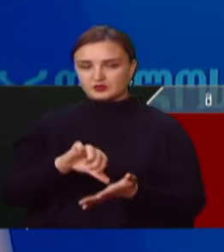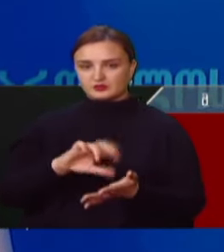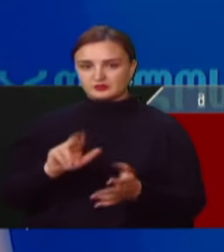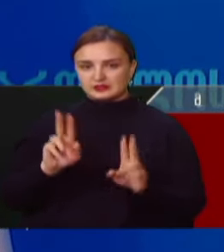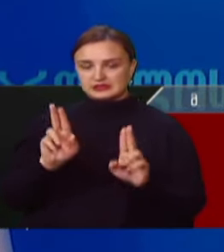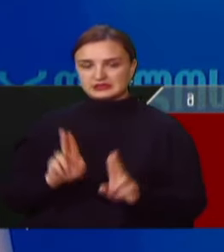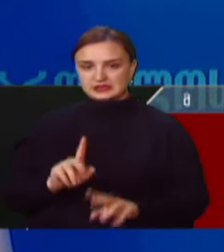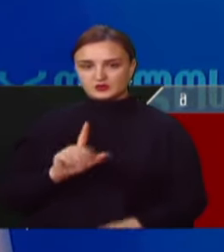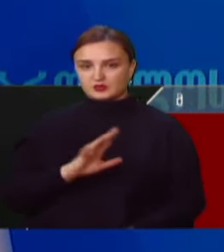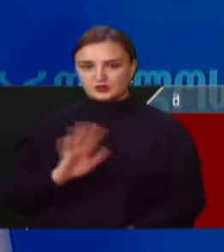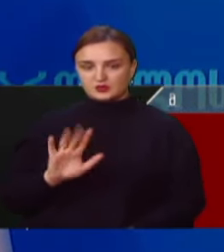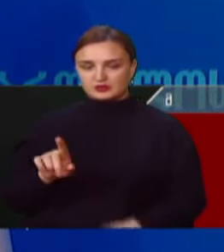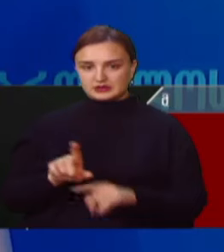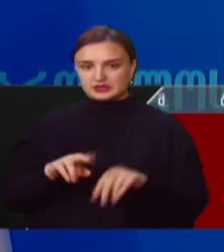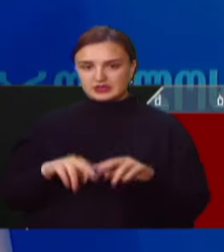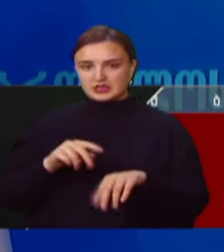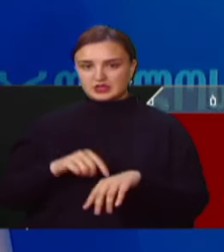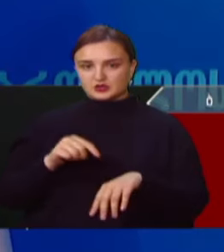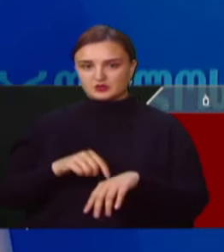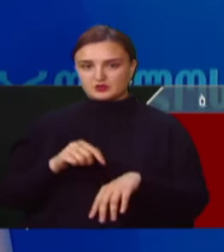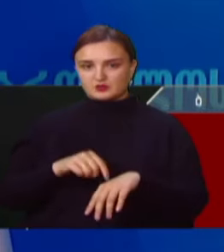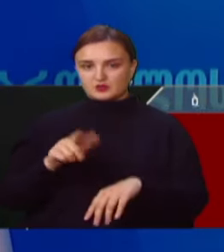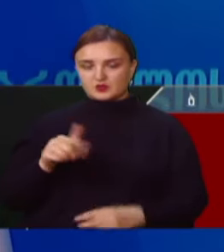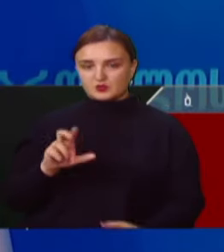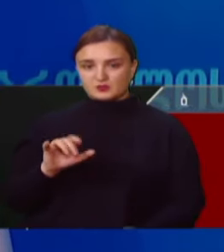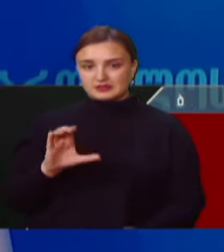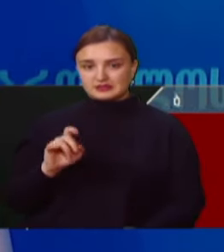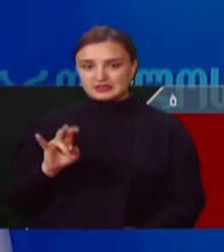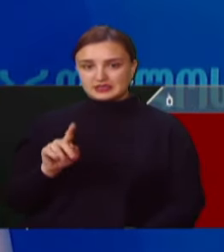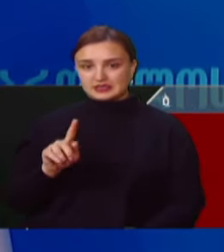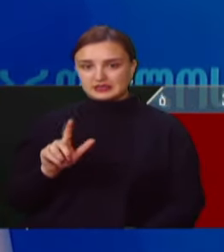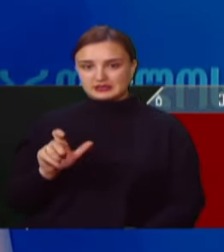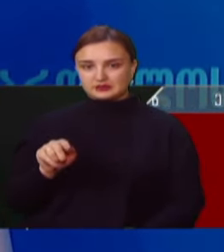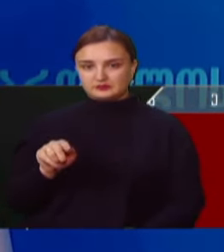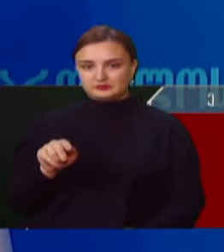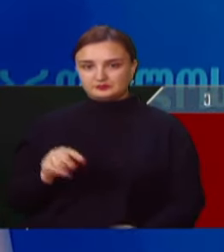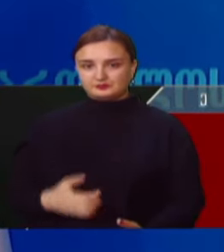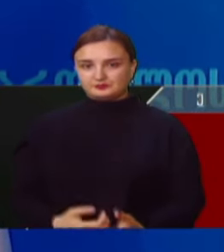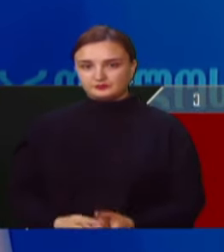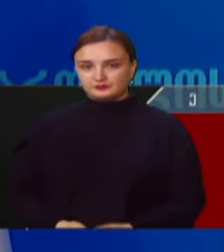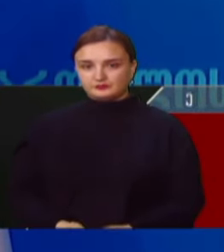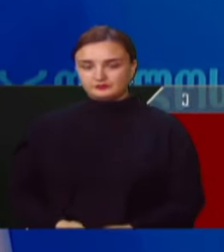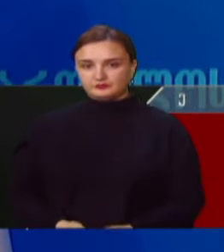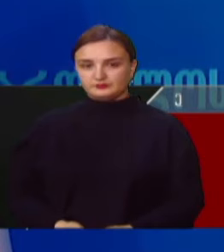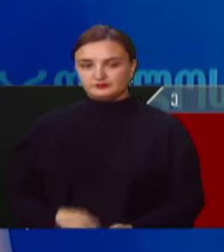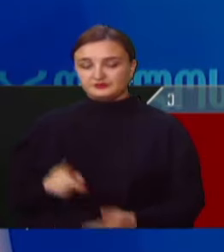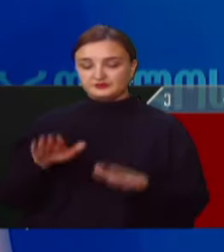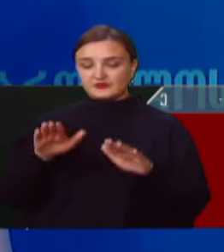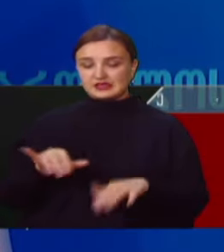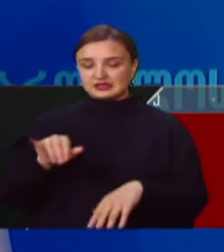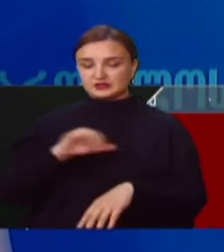წესით არ უნდა ქონდათ ასეთი განწყობები, მათ შორის გუბას სანიკიძეს, მაგრამ ალბათ ის ტერარიუმი, სადაც ის